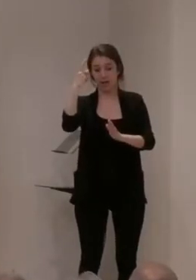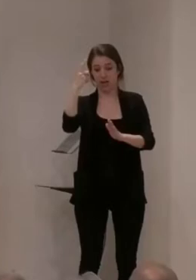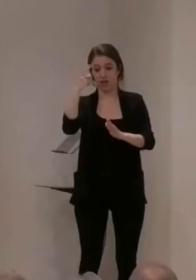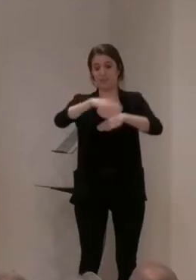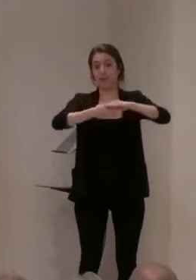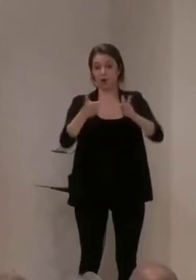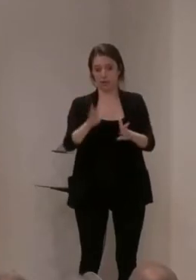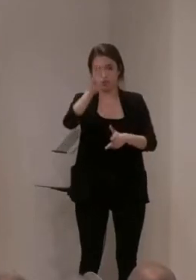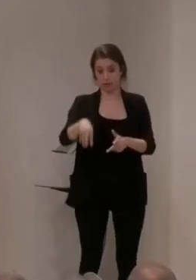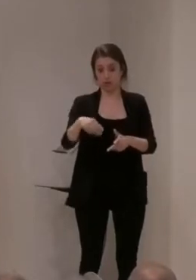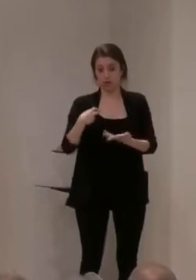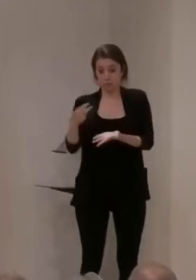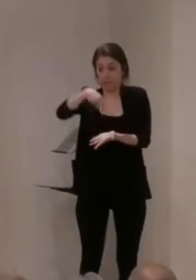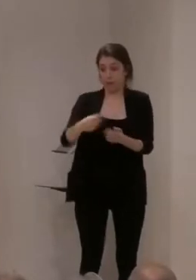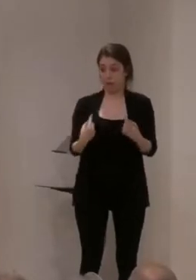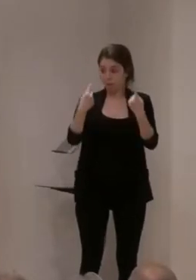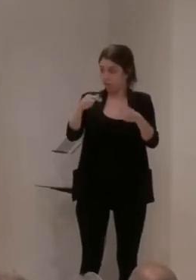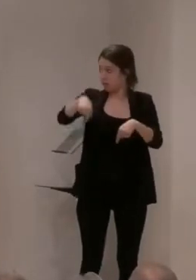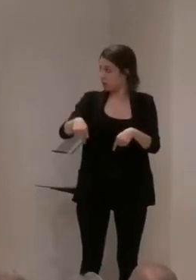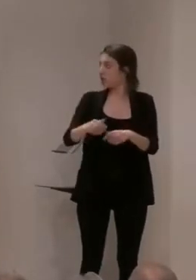des que és director del Memorial, no?